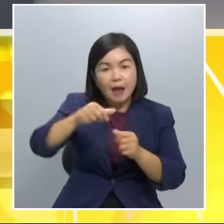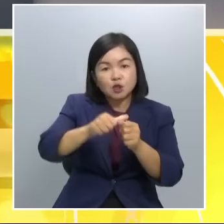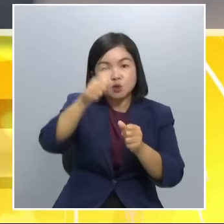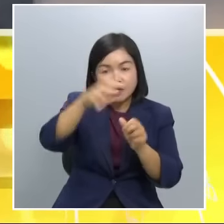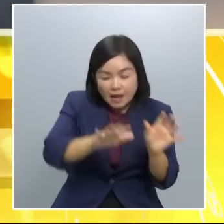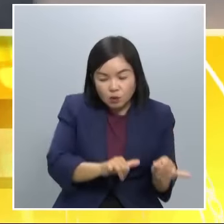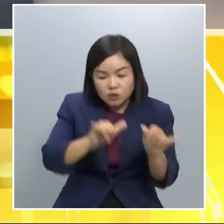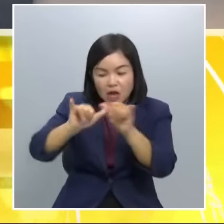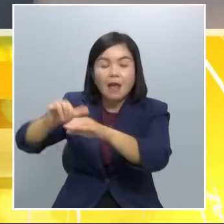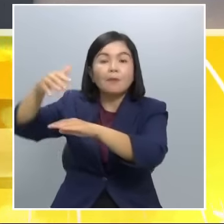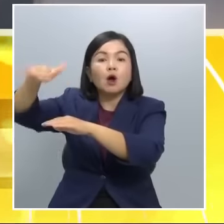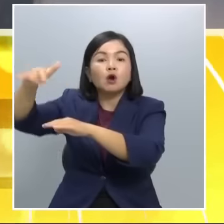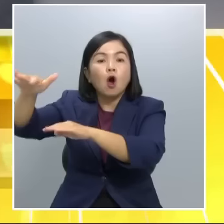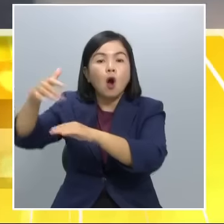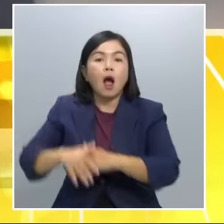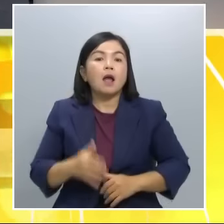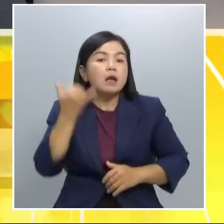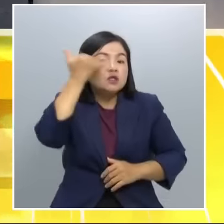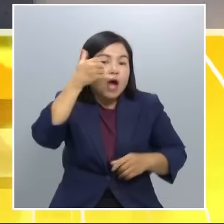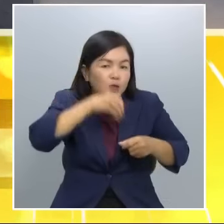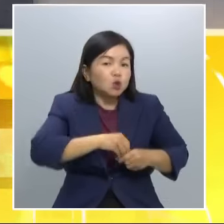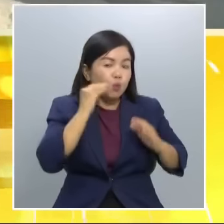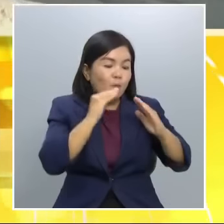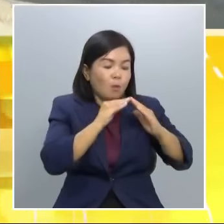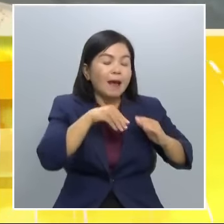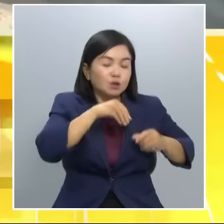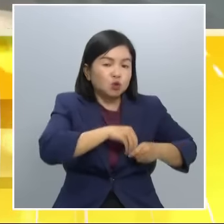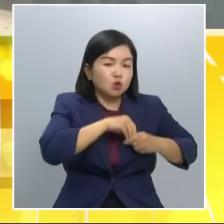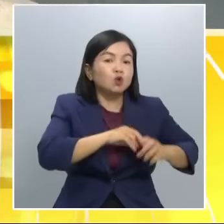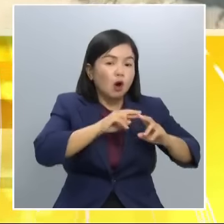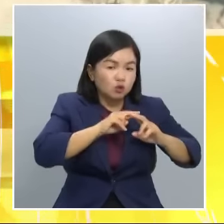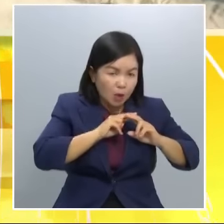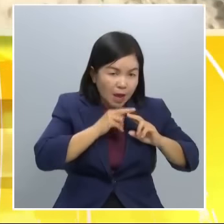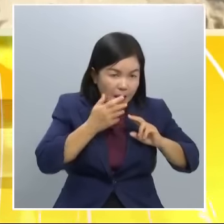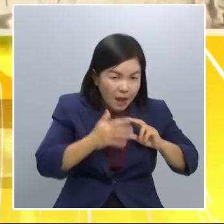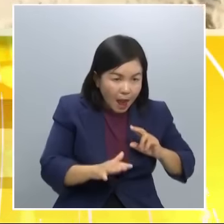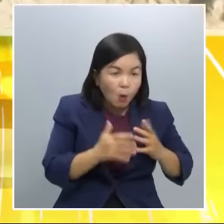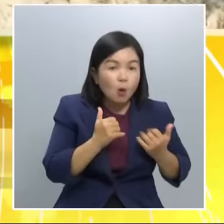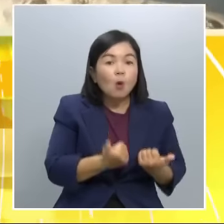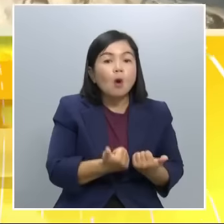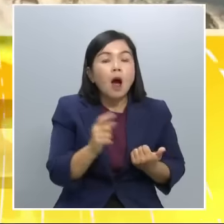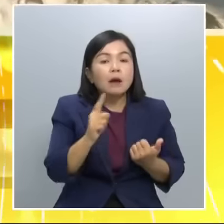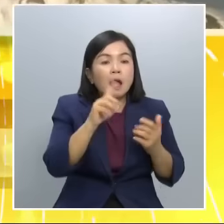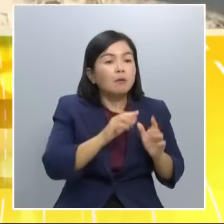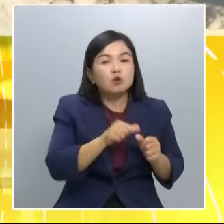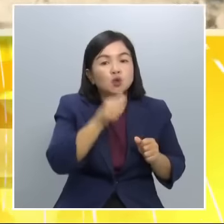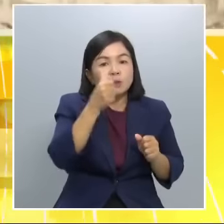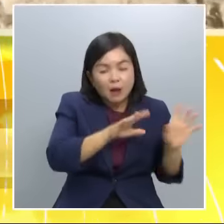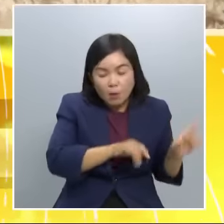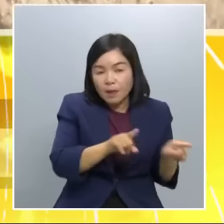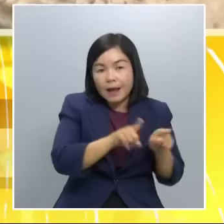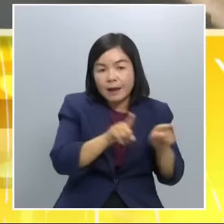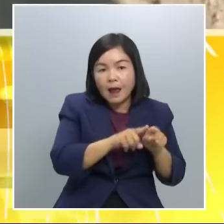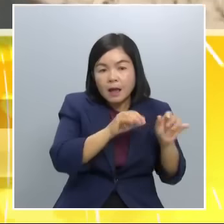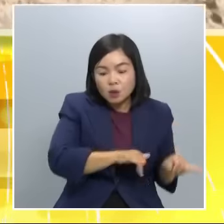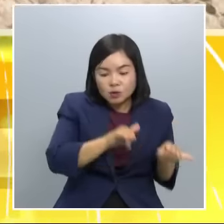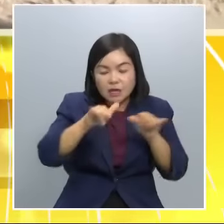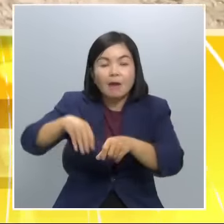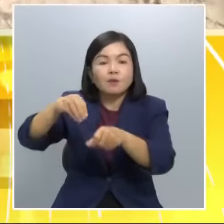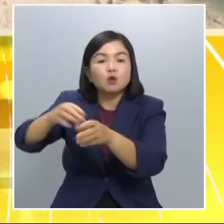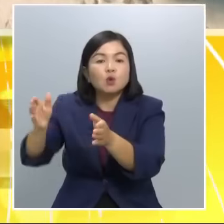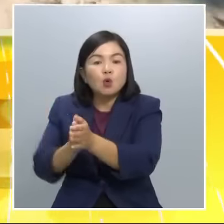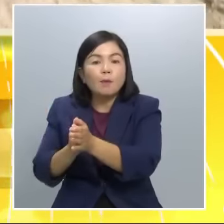องยายอยู่ที่บ้านตัวเองขณะเดียวกันต่อมาต้องย้ายมาอยู่บ้านญาติที่ฝั่งตรงกันข้ามไอ้ตรงที่